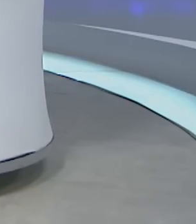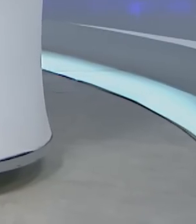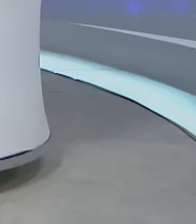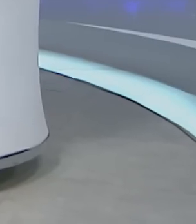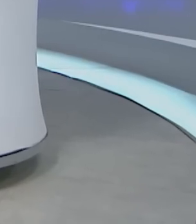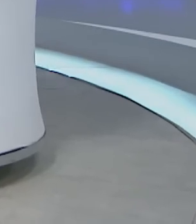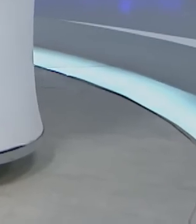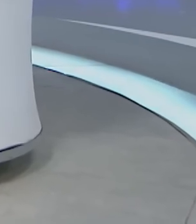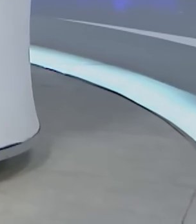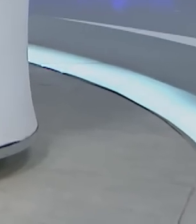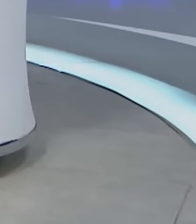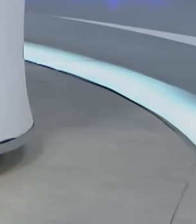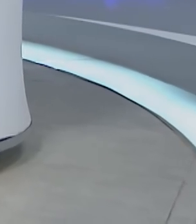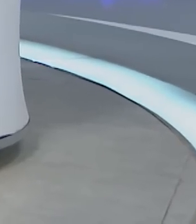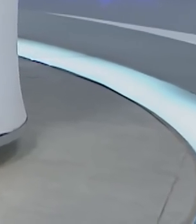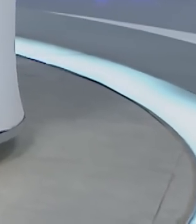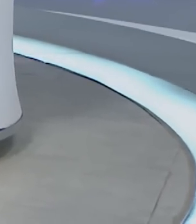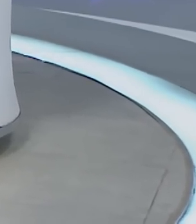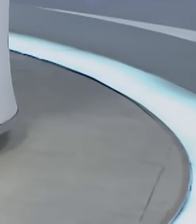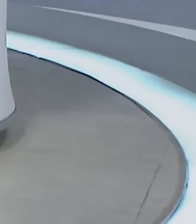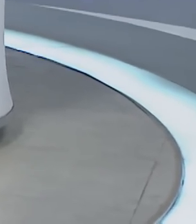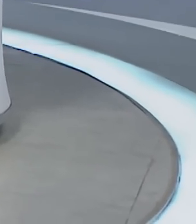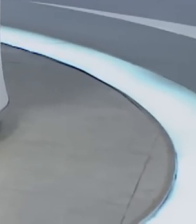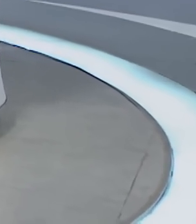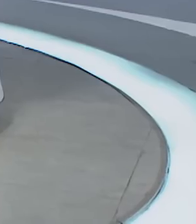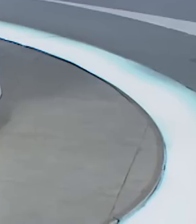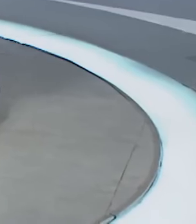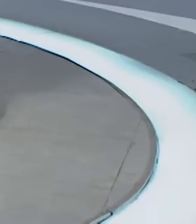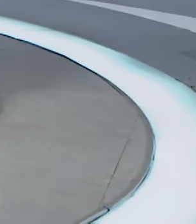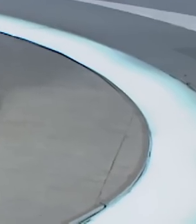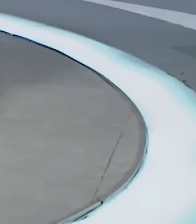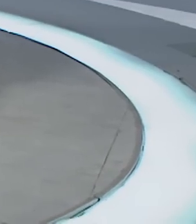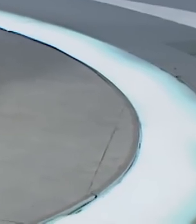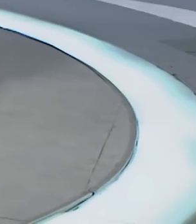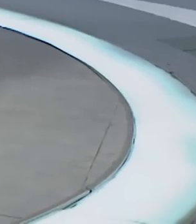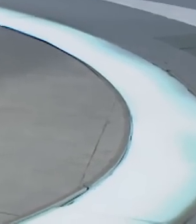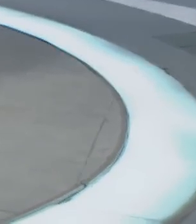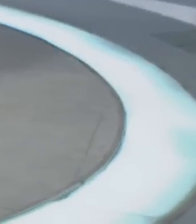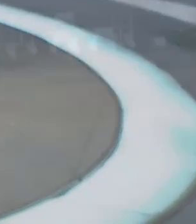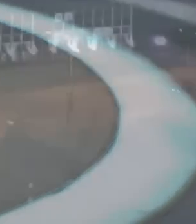Бид тахын цагийн хөрд мэдээллийн хөтөлбөрийн энэ өдрийн дугаарыг хүргэлээ. Анхаарлаа хандаасан үзэгчдэд баярлалаа.